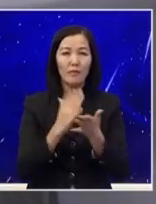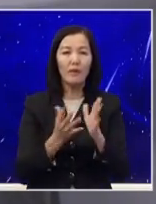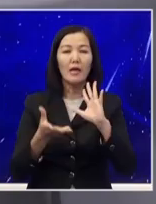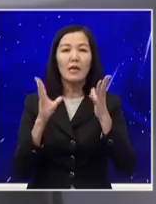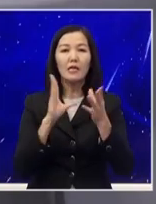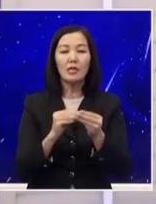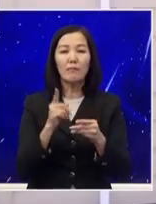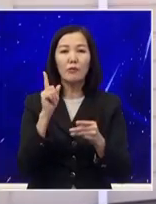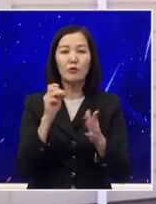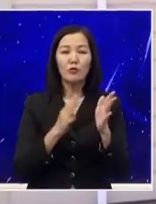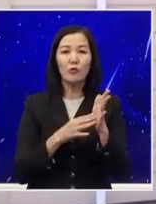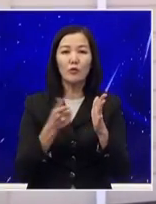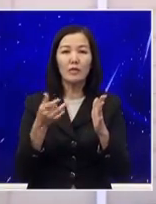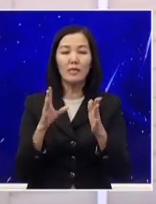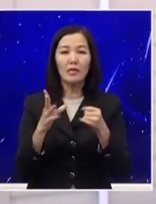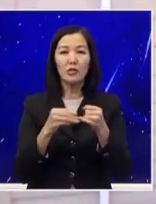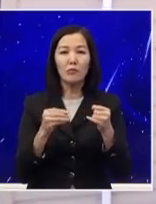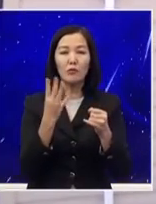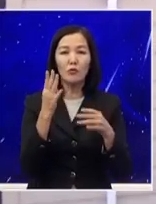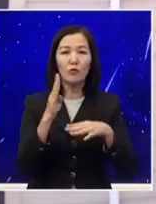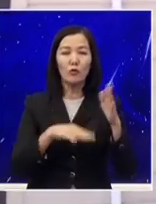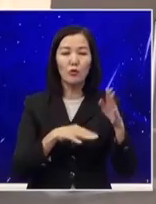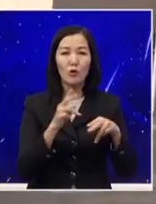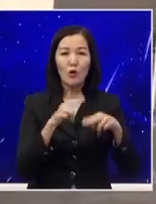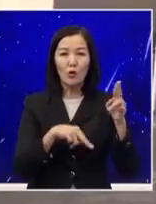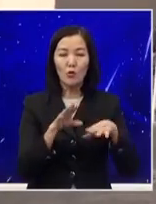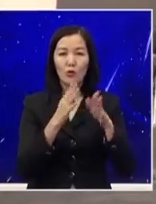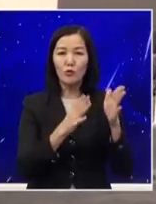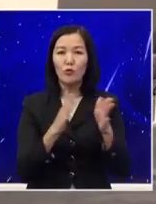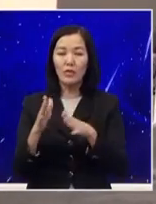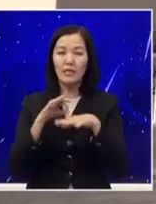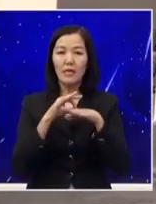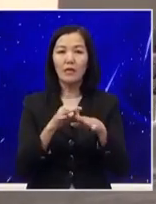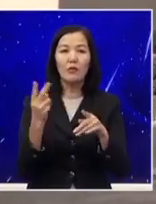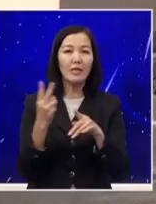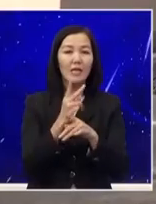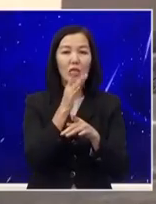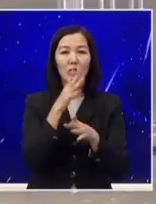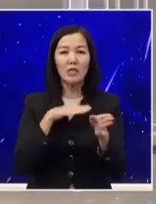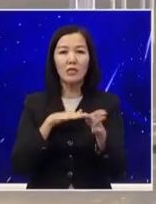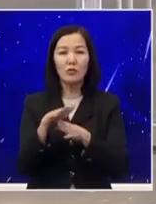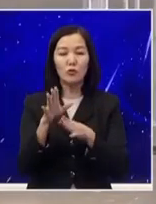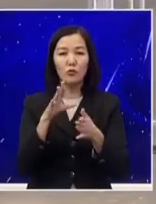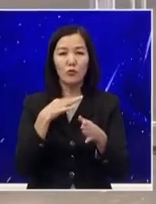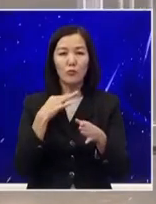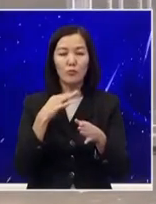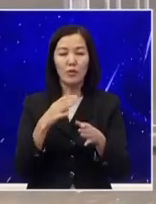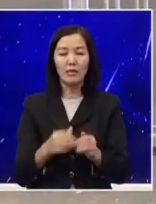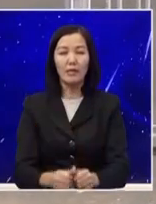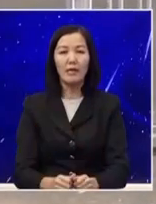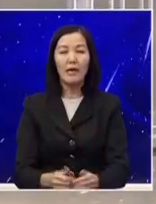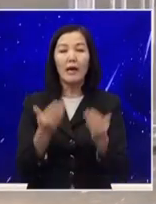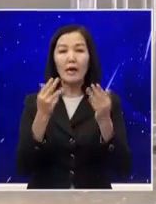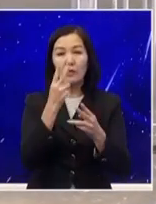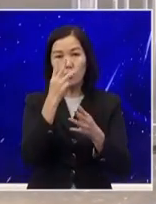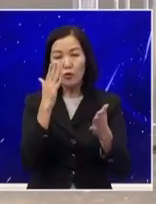109 гектар болатын қалашықта құрылыс 4 кезеңге бөлініп атқарылуда. Қазір екінші кезеңі. Қазір ғана көрген үйіміздің